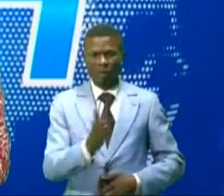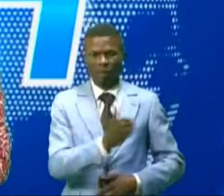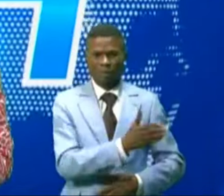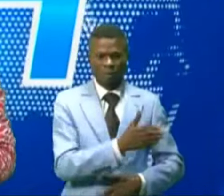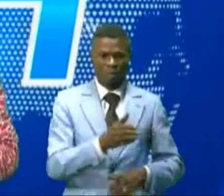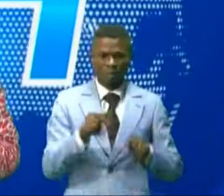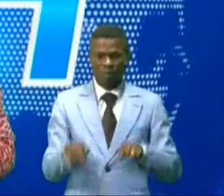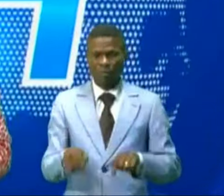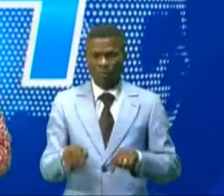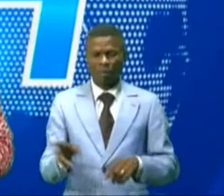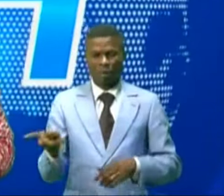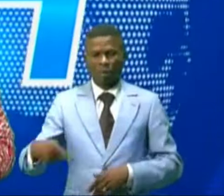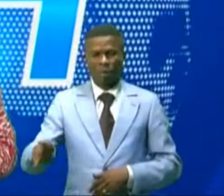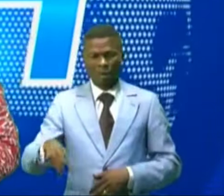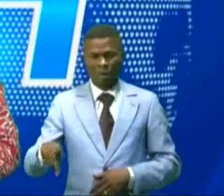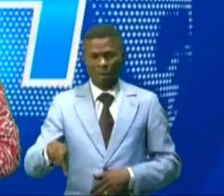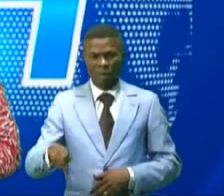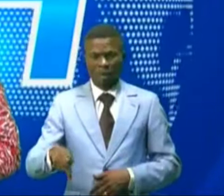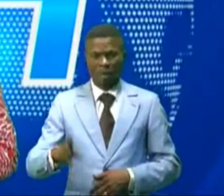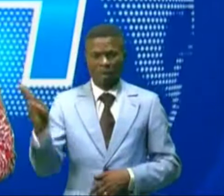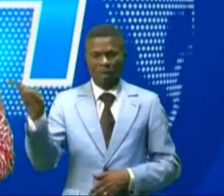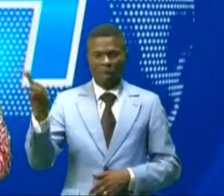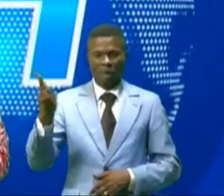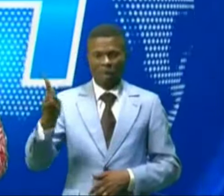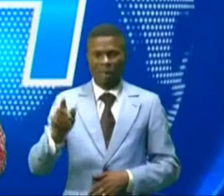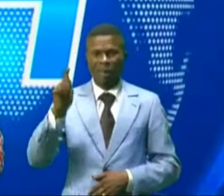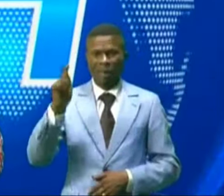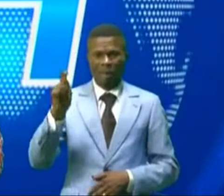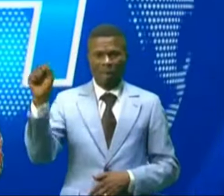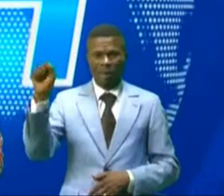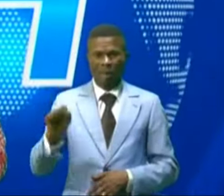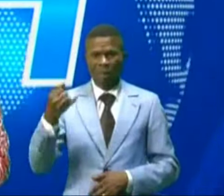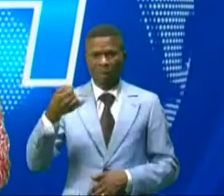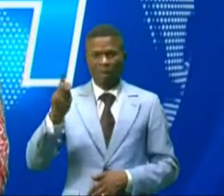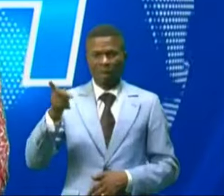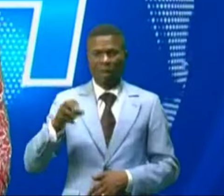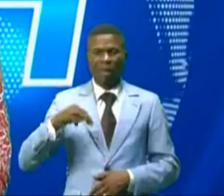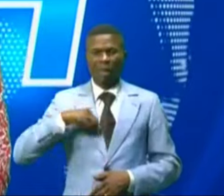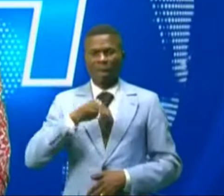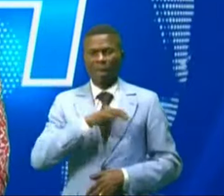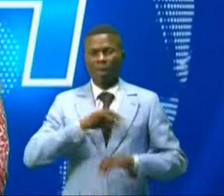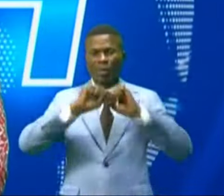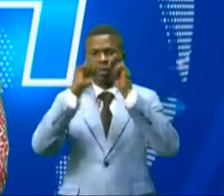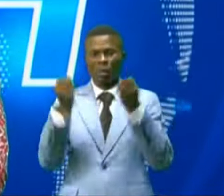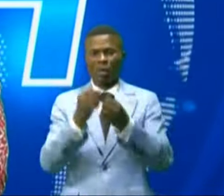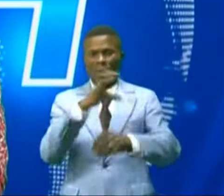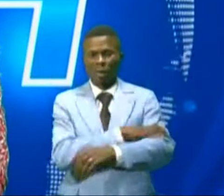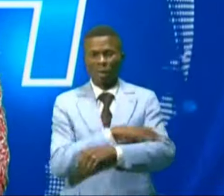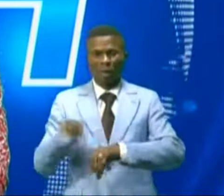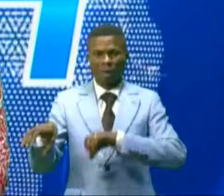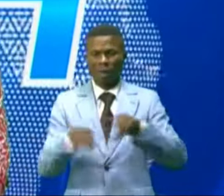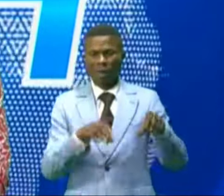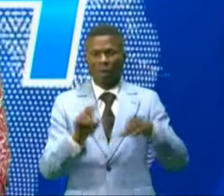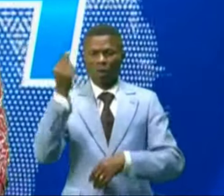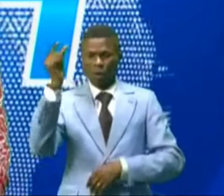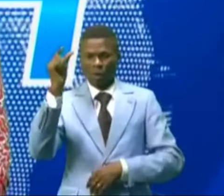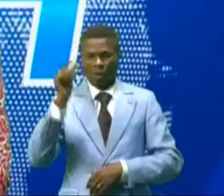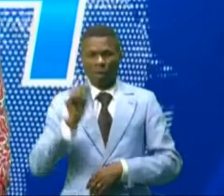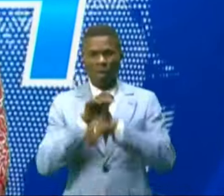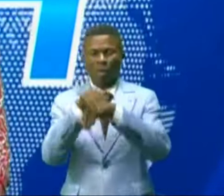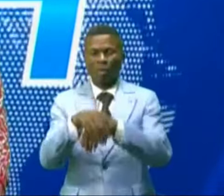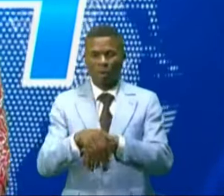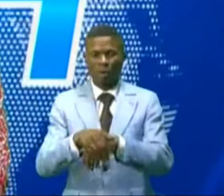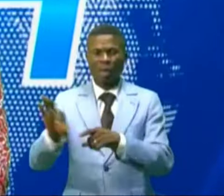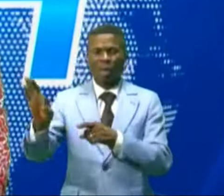Pendant ce temps, dans la province du Kasaï-Tchikapa, les membres de la société civile et les acteurs du secteur minier prennent part à